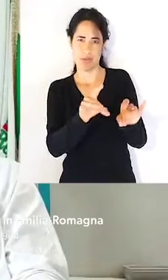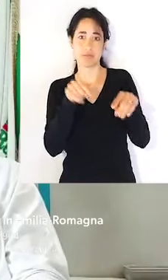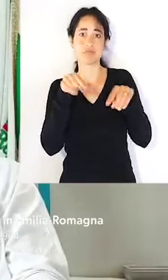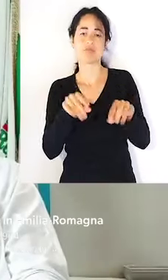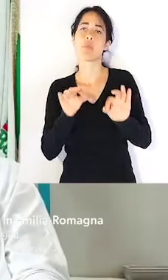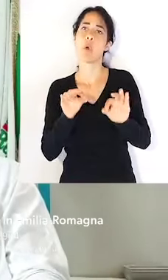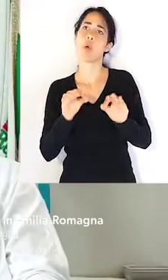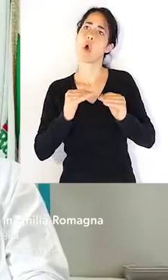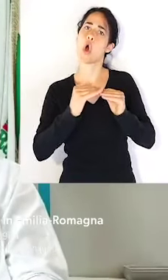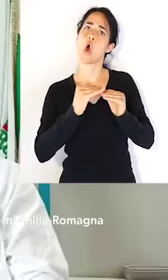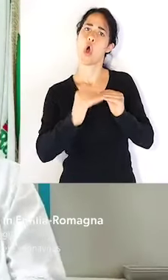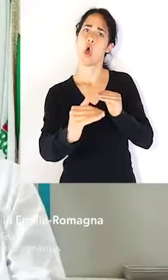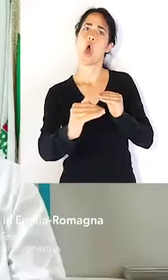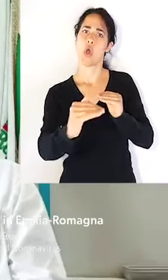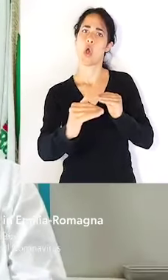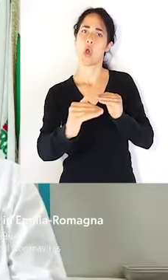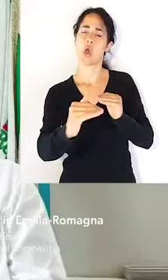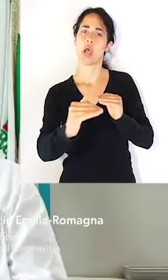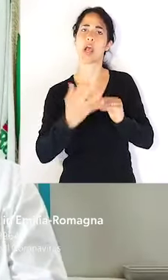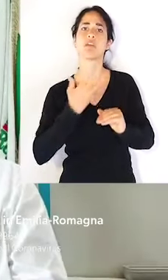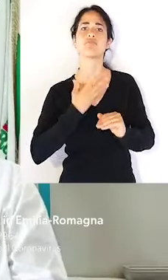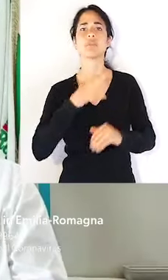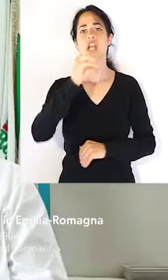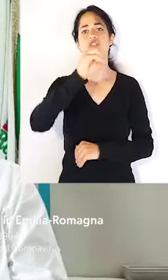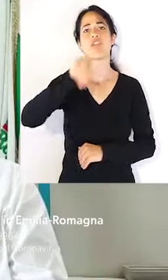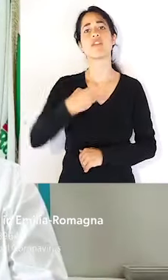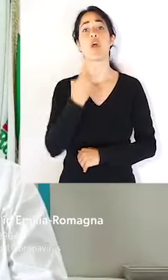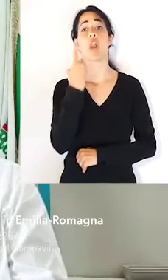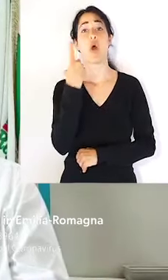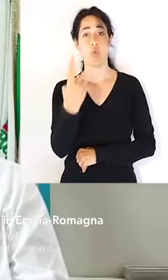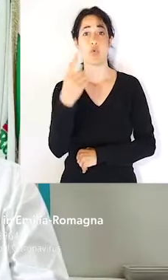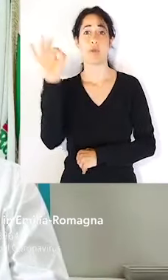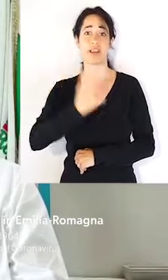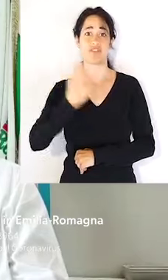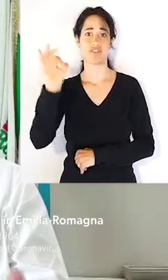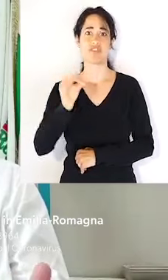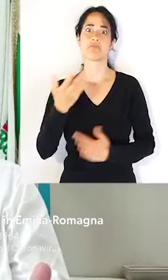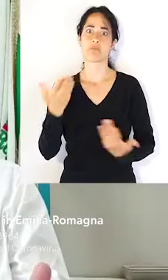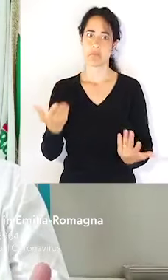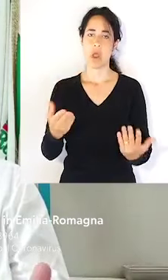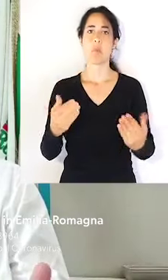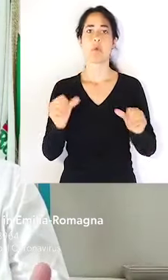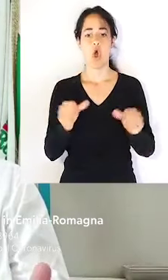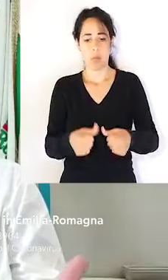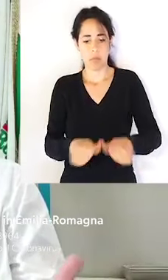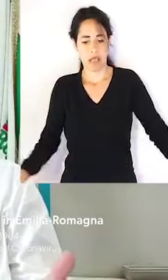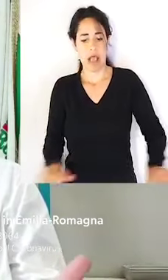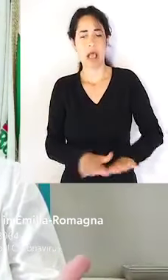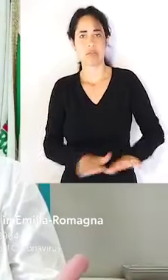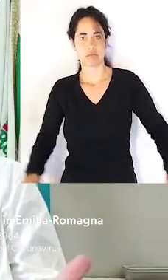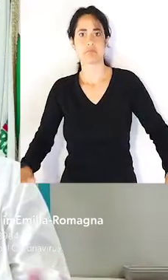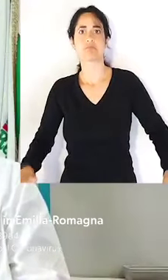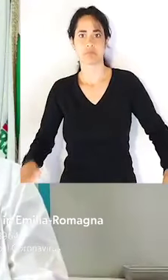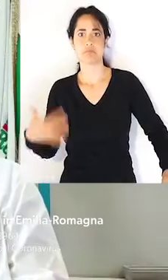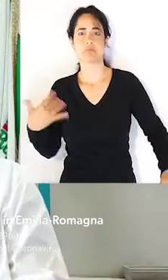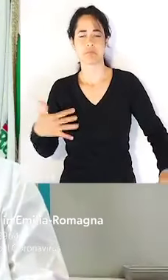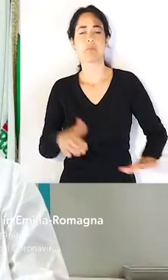è ormai stabilmente sotto lo 0,1%, quindi siamo ad un livello davvero